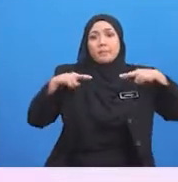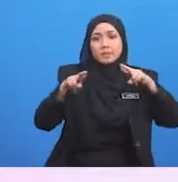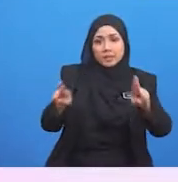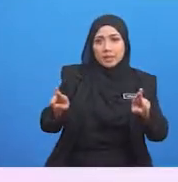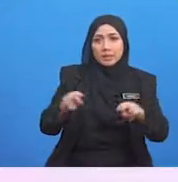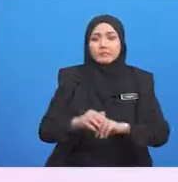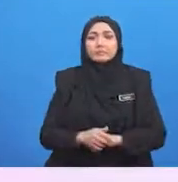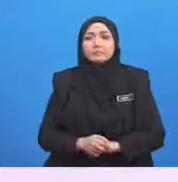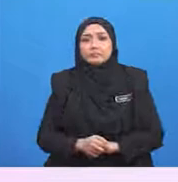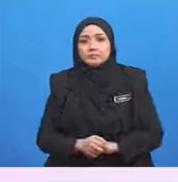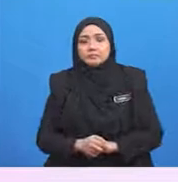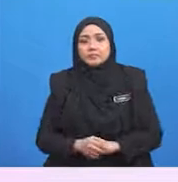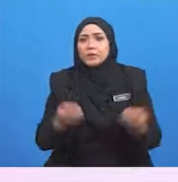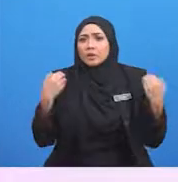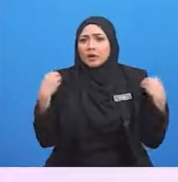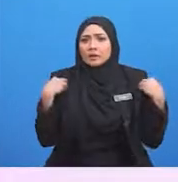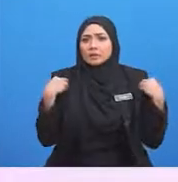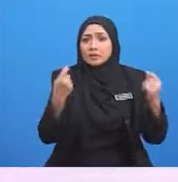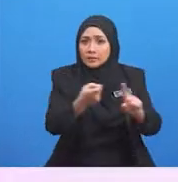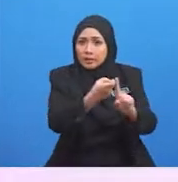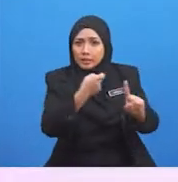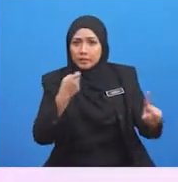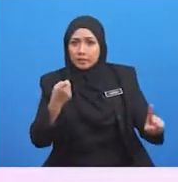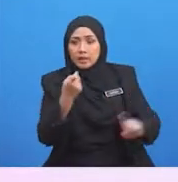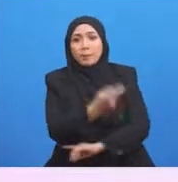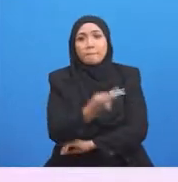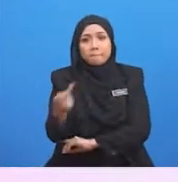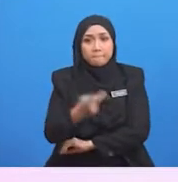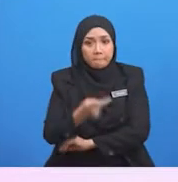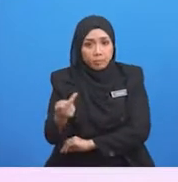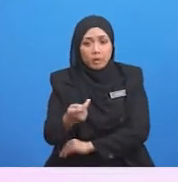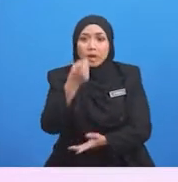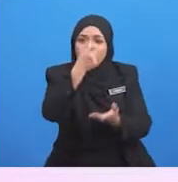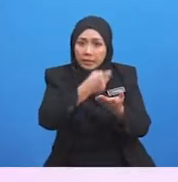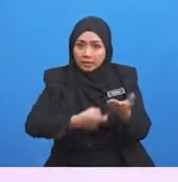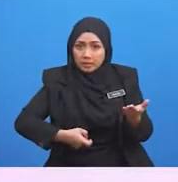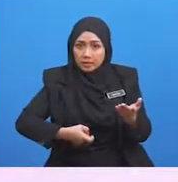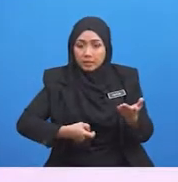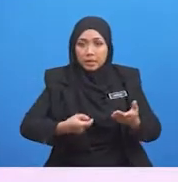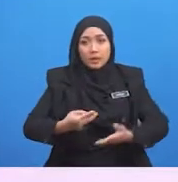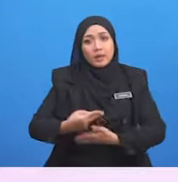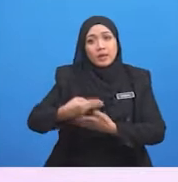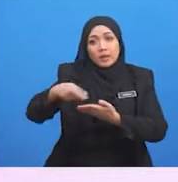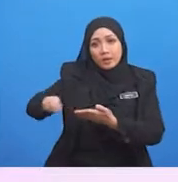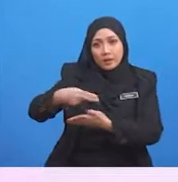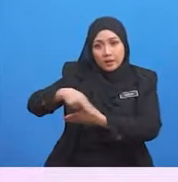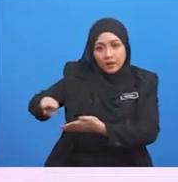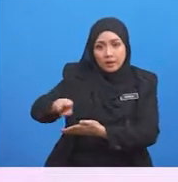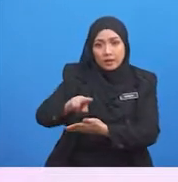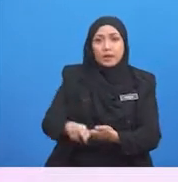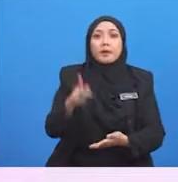4Ps, yang terdiri daripada produk, harga, pengedaran dan